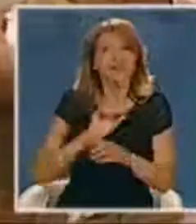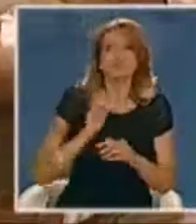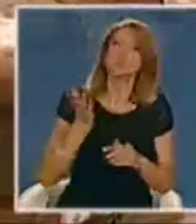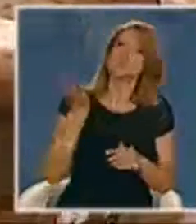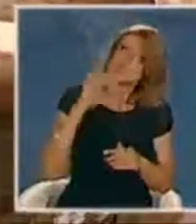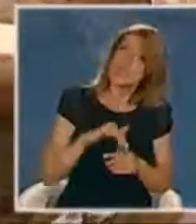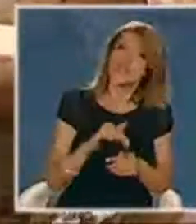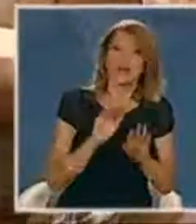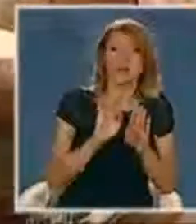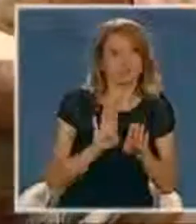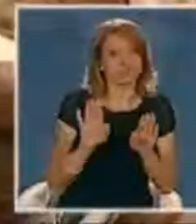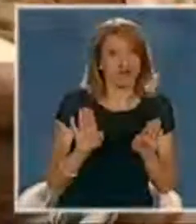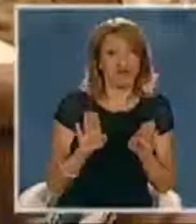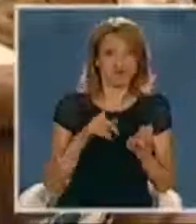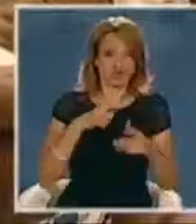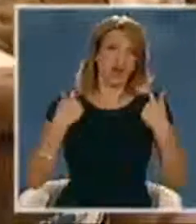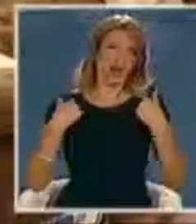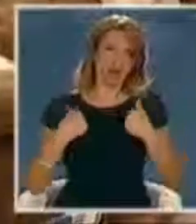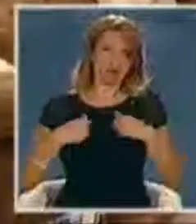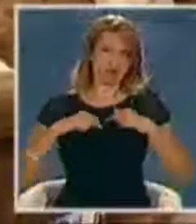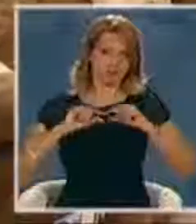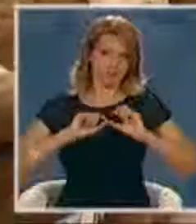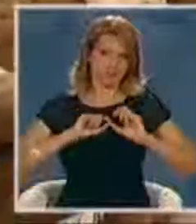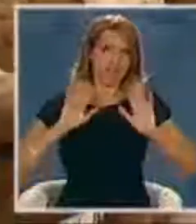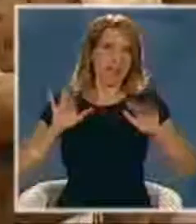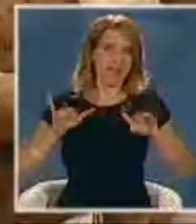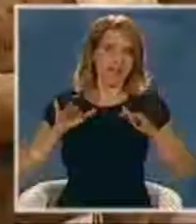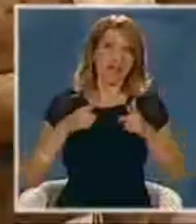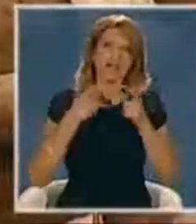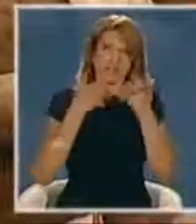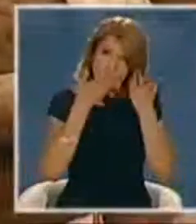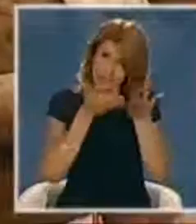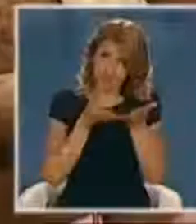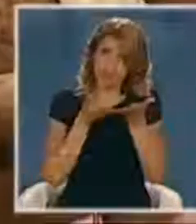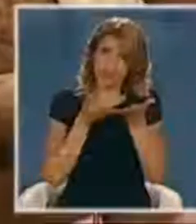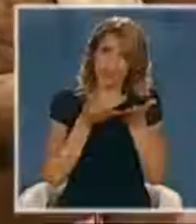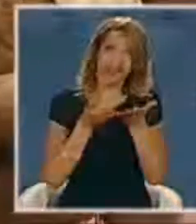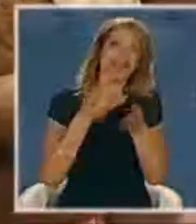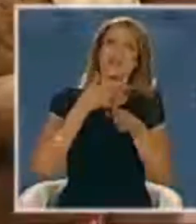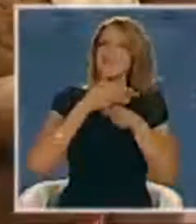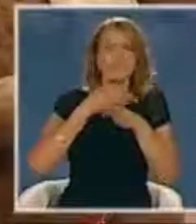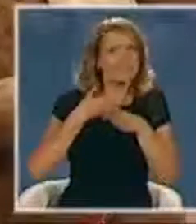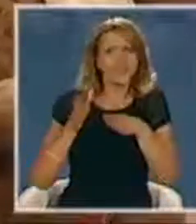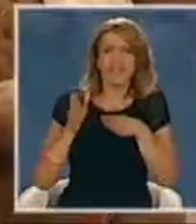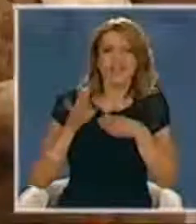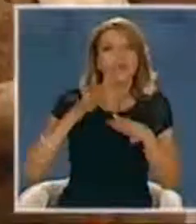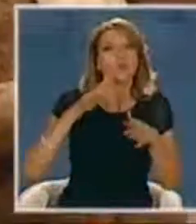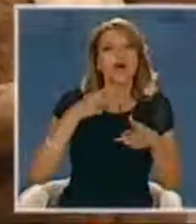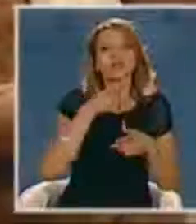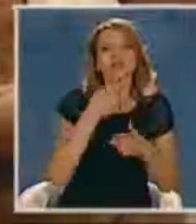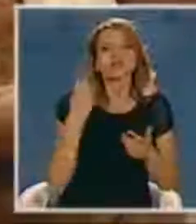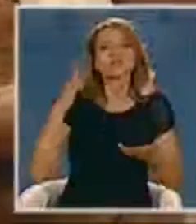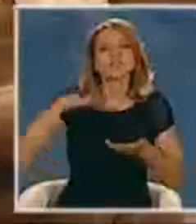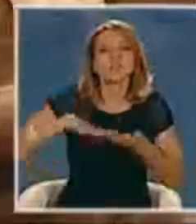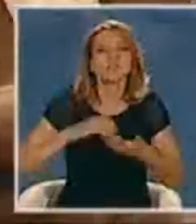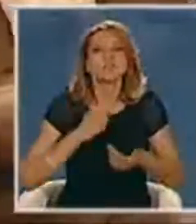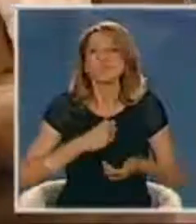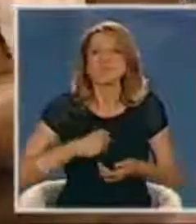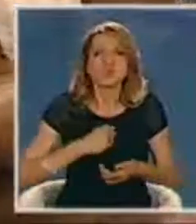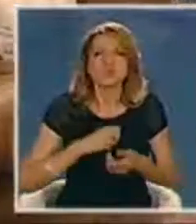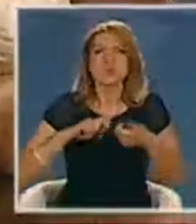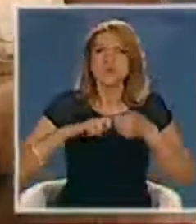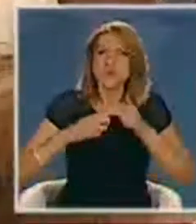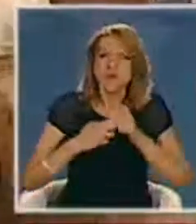Ето този медальон, тези ангелски крила. Много благодаря. Те са за теб. Нека винаги, когато и ти изпаднеш в труден момент,